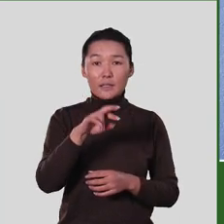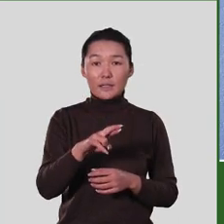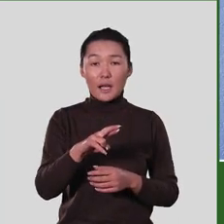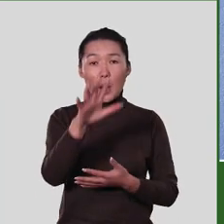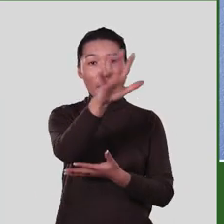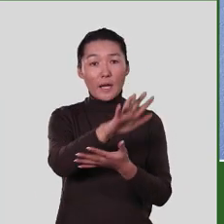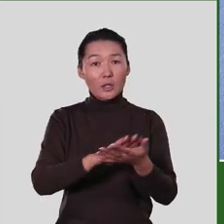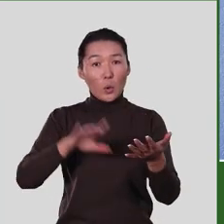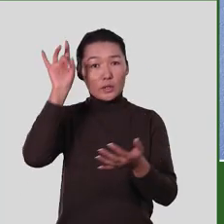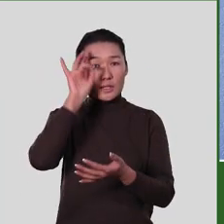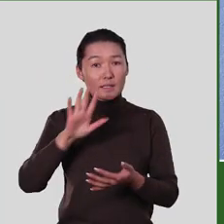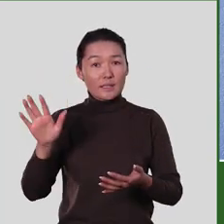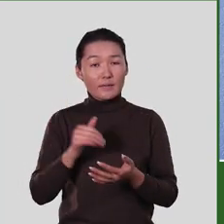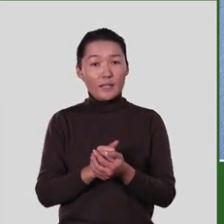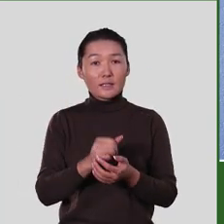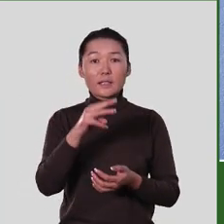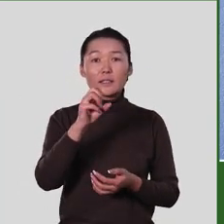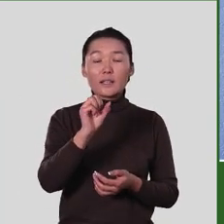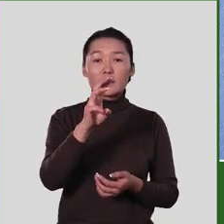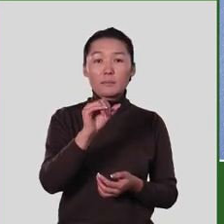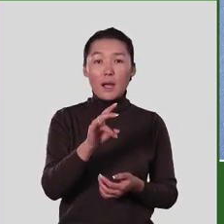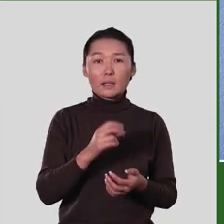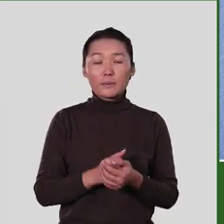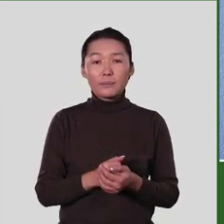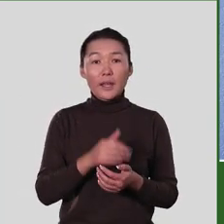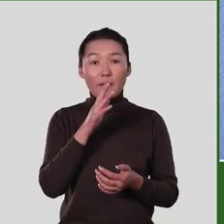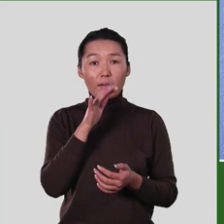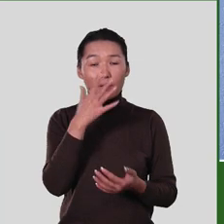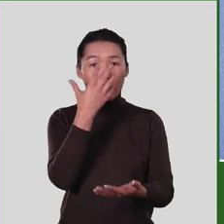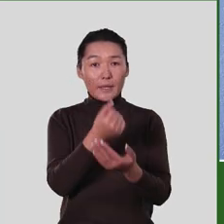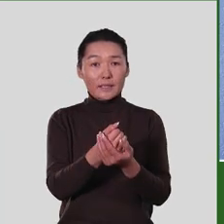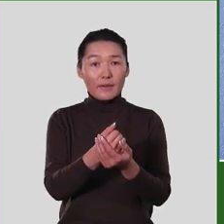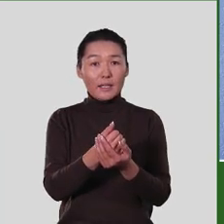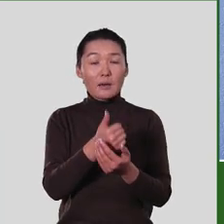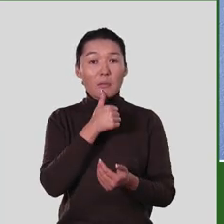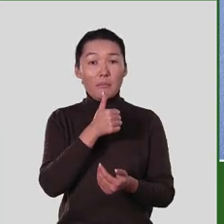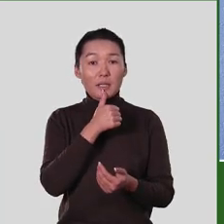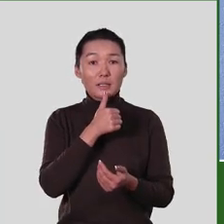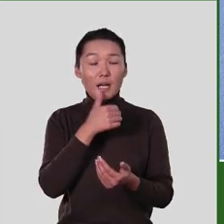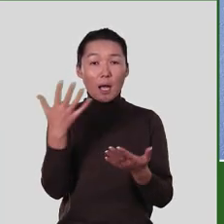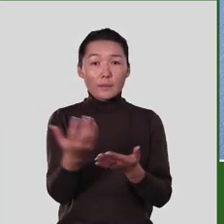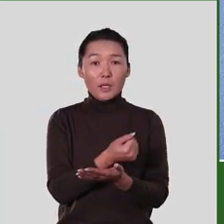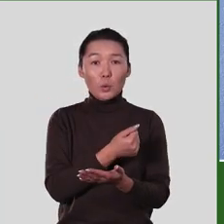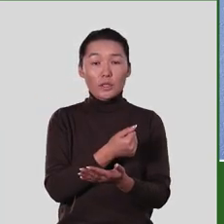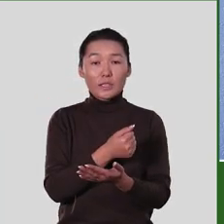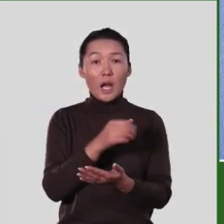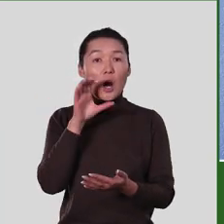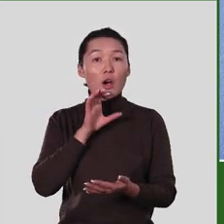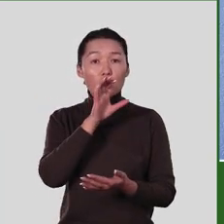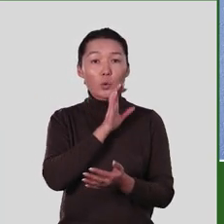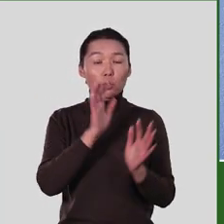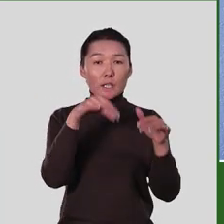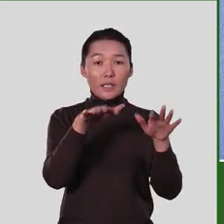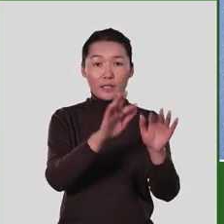уже известный нам Абель Тасман. Во время своих попыток обнаружить Южный океан он